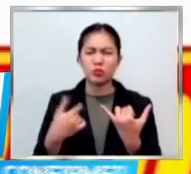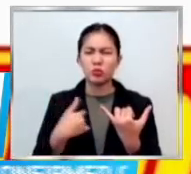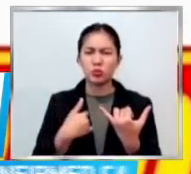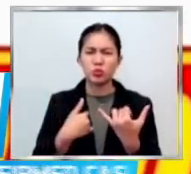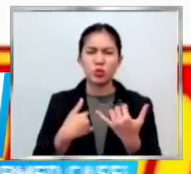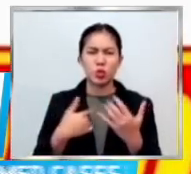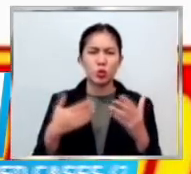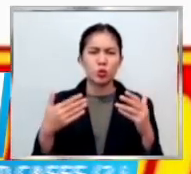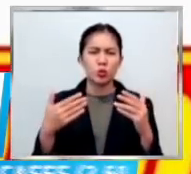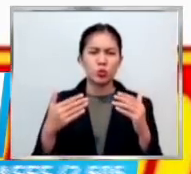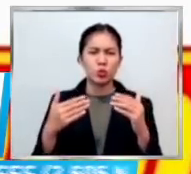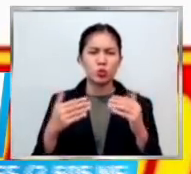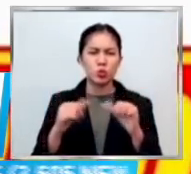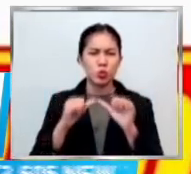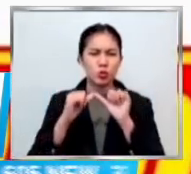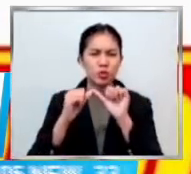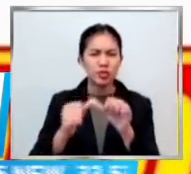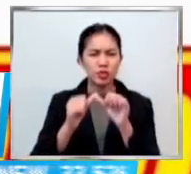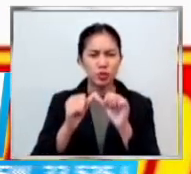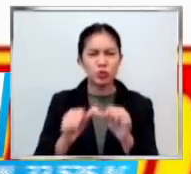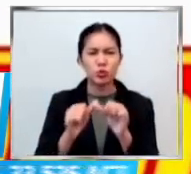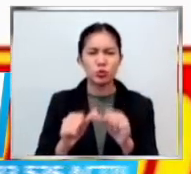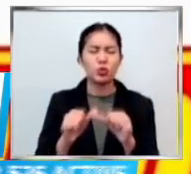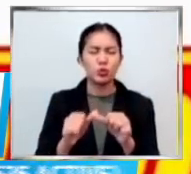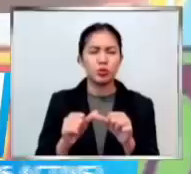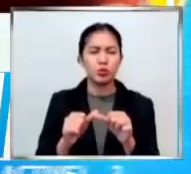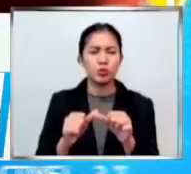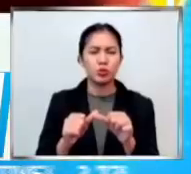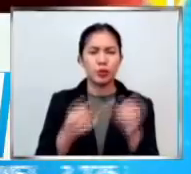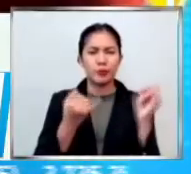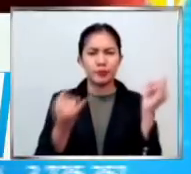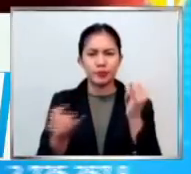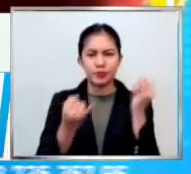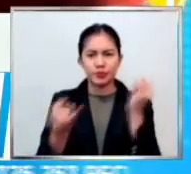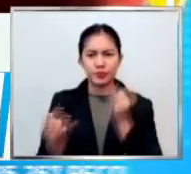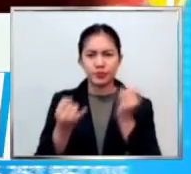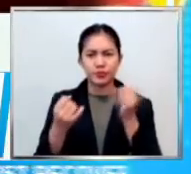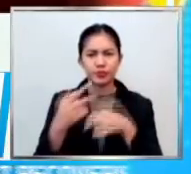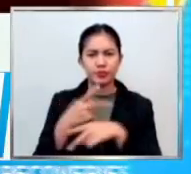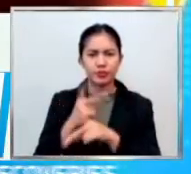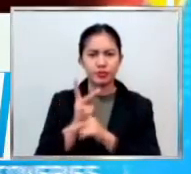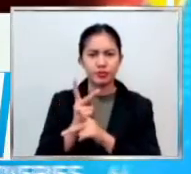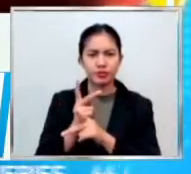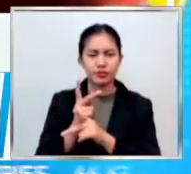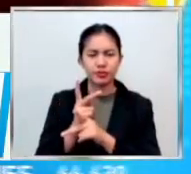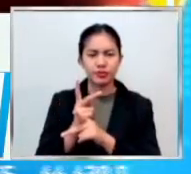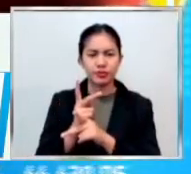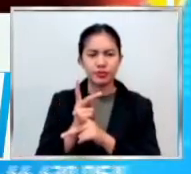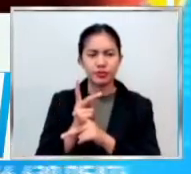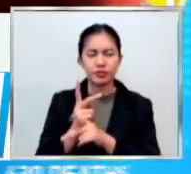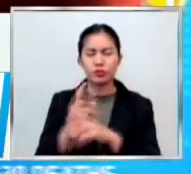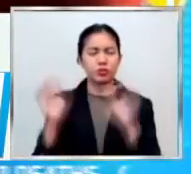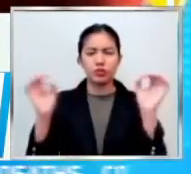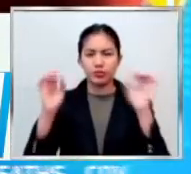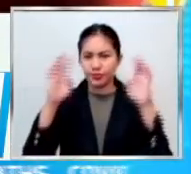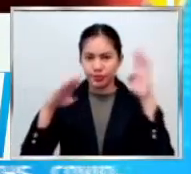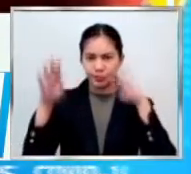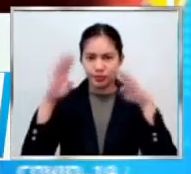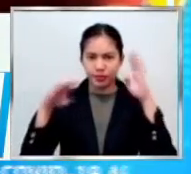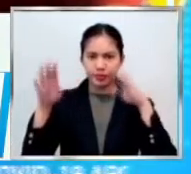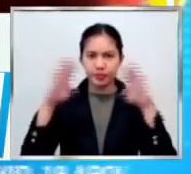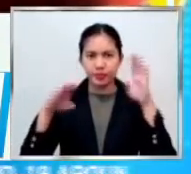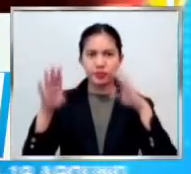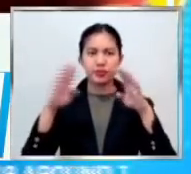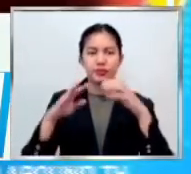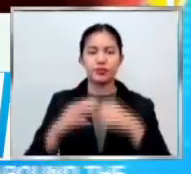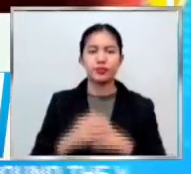pagpasok din ng mga imported products. So wala tayong makita na may problema, no?